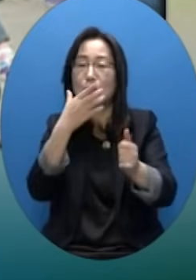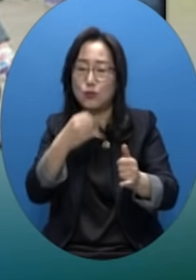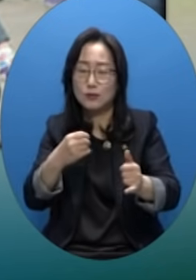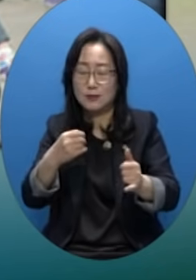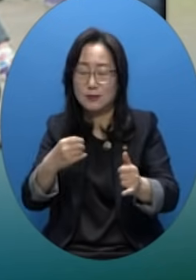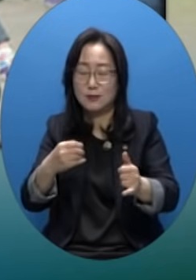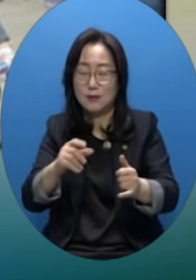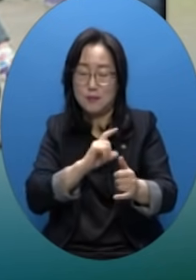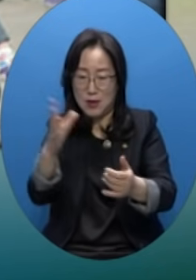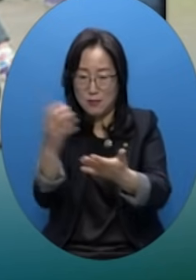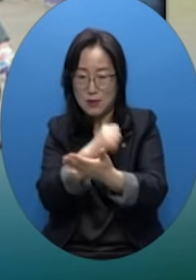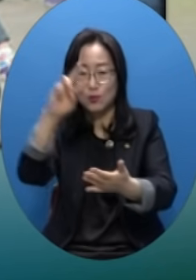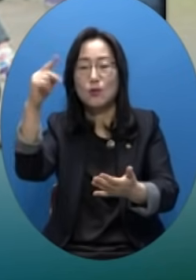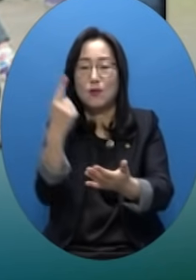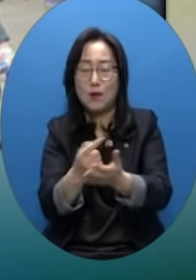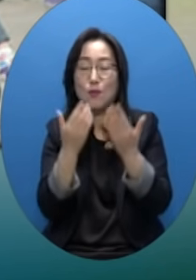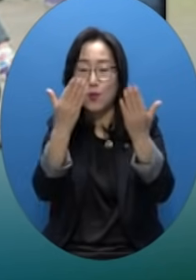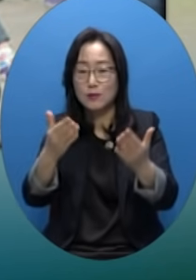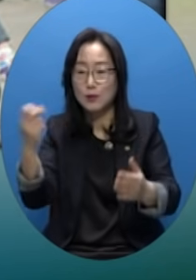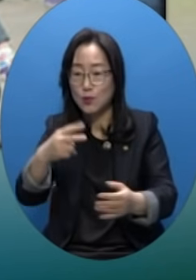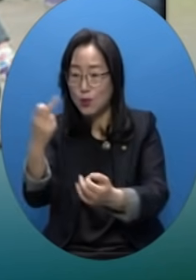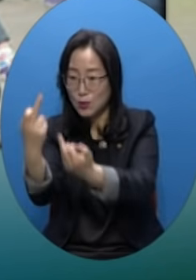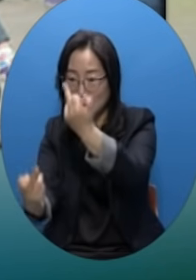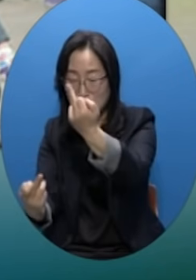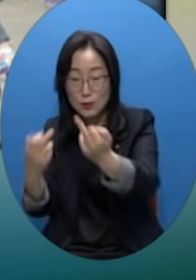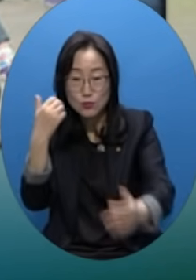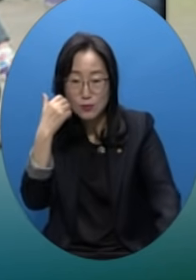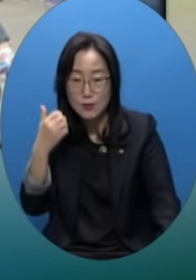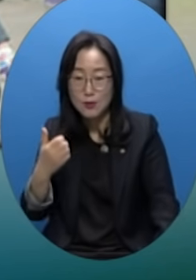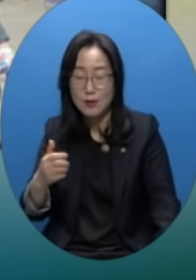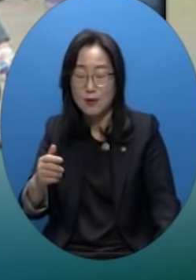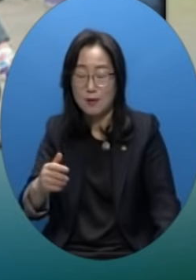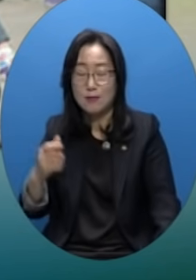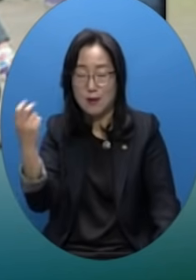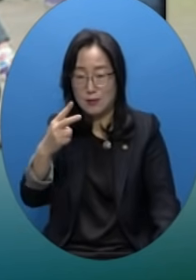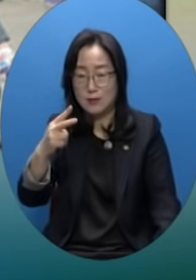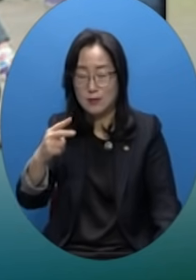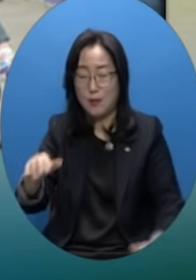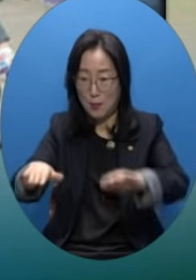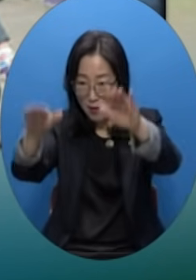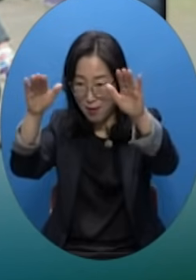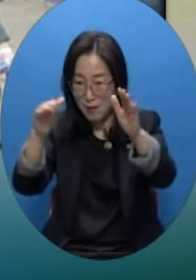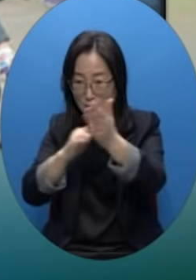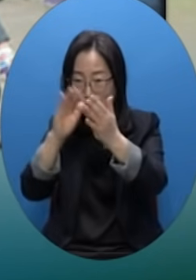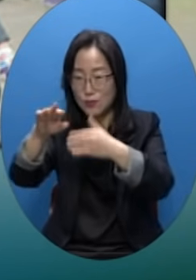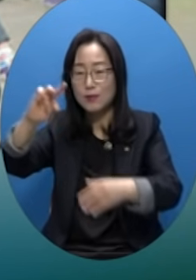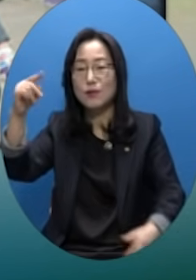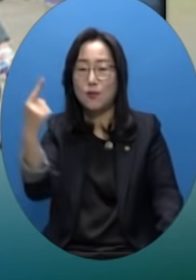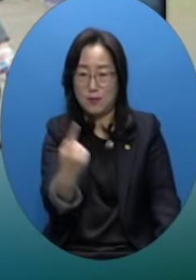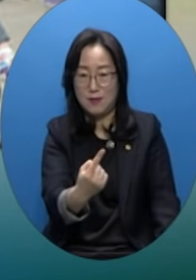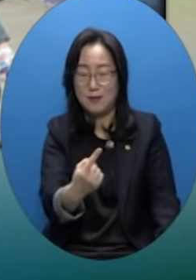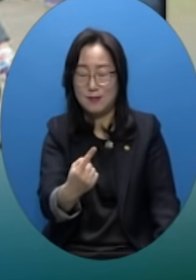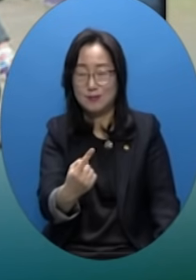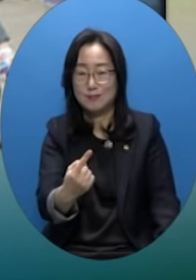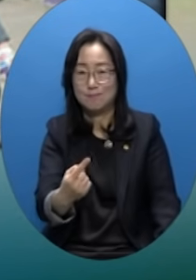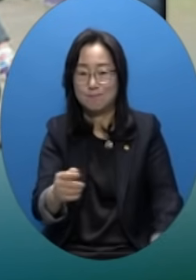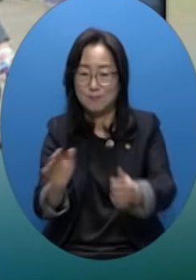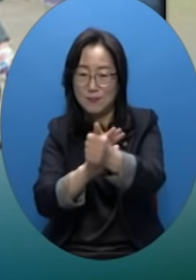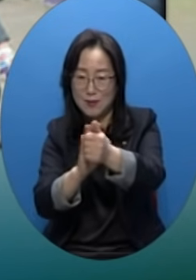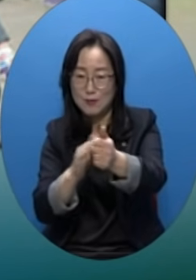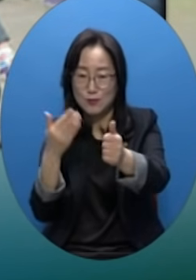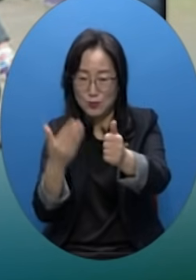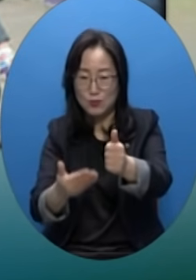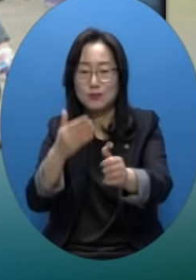돌아와서 04 하고 있고 용천 5 철강 형제도 여기 이곳 조치 도록 자라서 * 다녀와서 다시 이곳에 와서